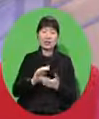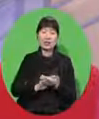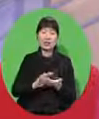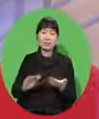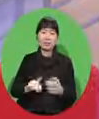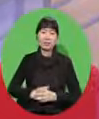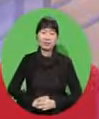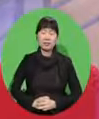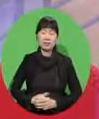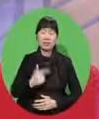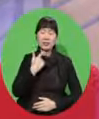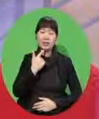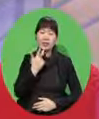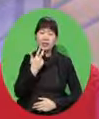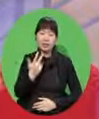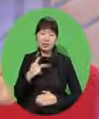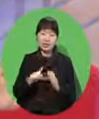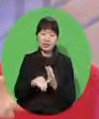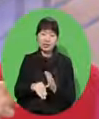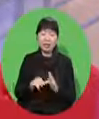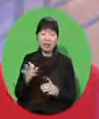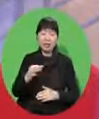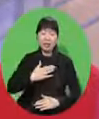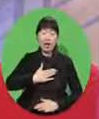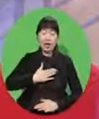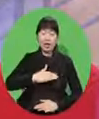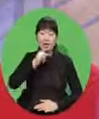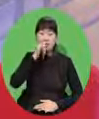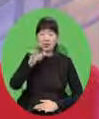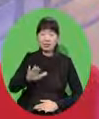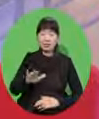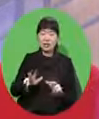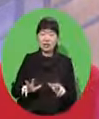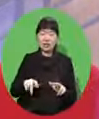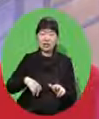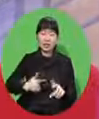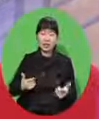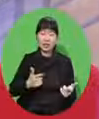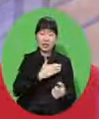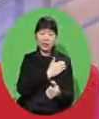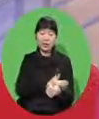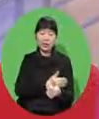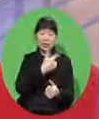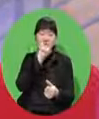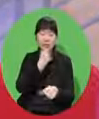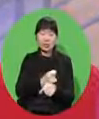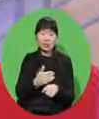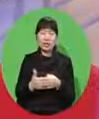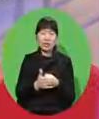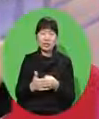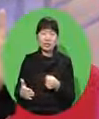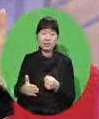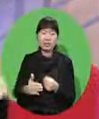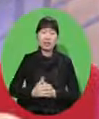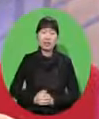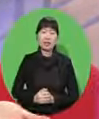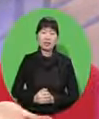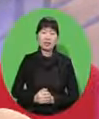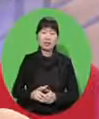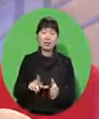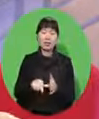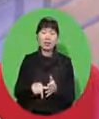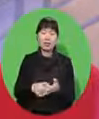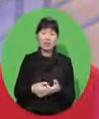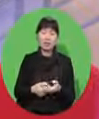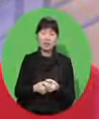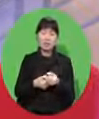1학년이잖아요. 네. 6, 7세 정도도 아이들이 돈을 알기는 하는데 아직 자기 조절 능력이 부족하기 때문에 그때는 좀 시기가